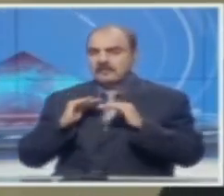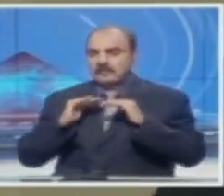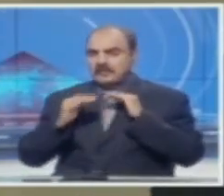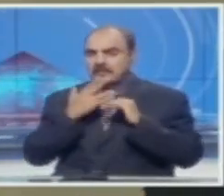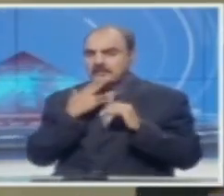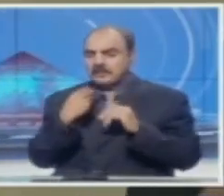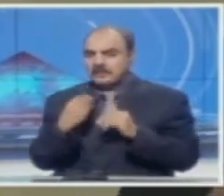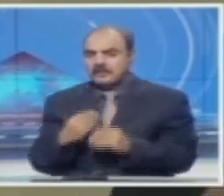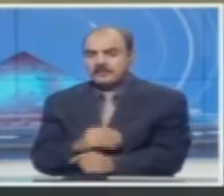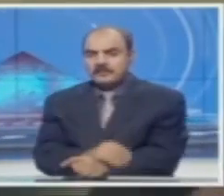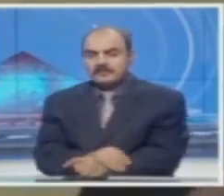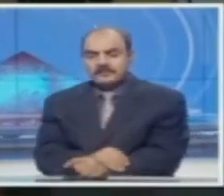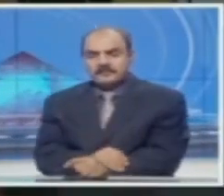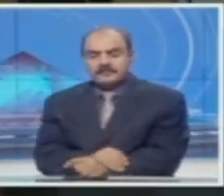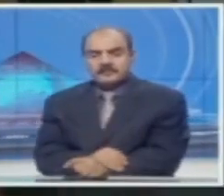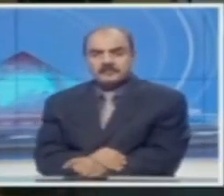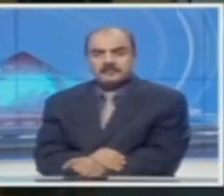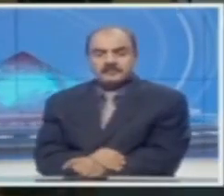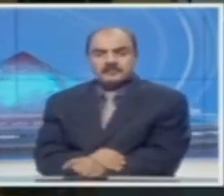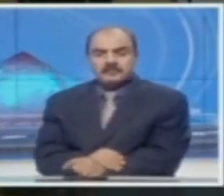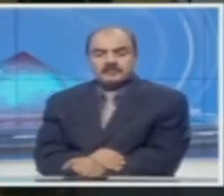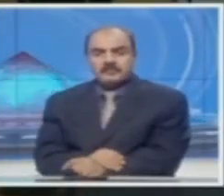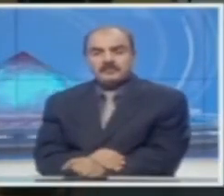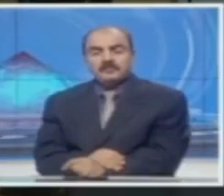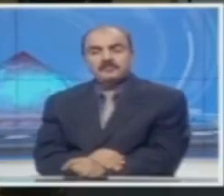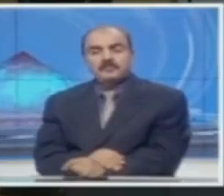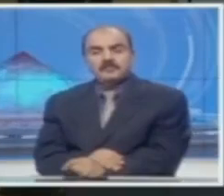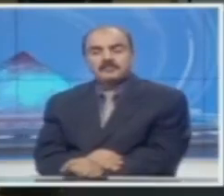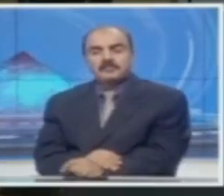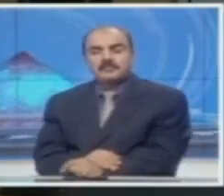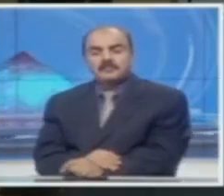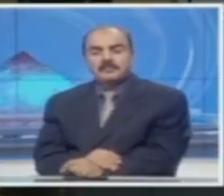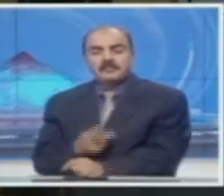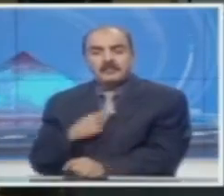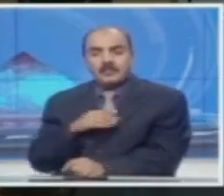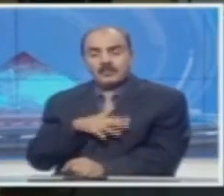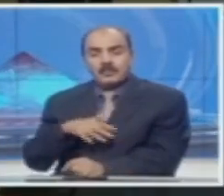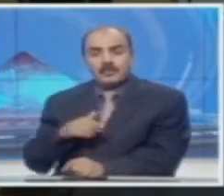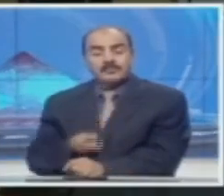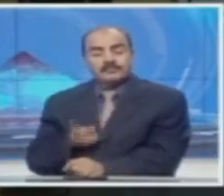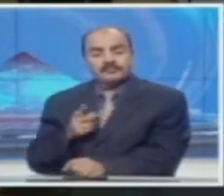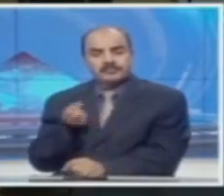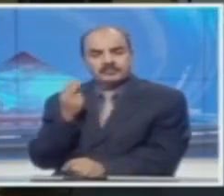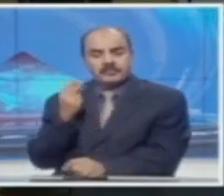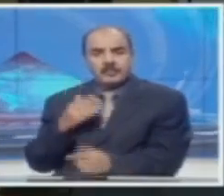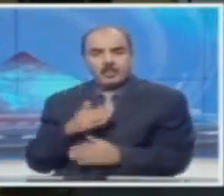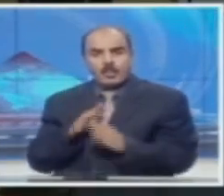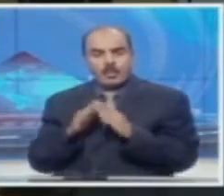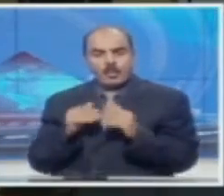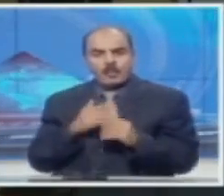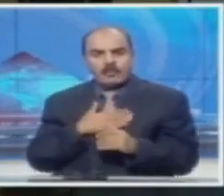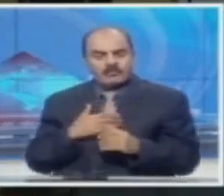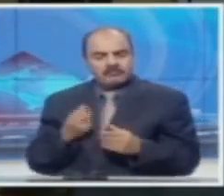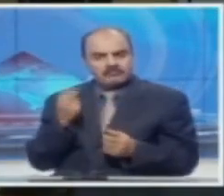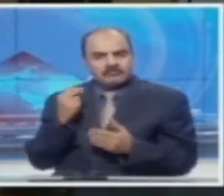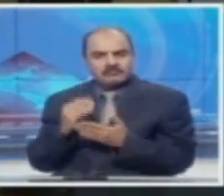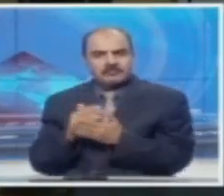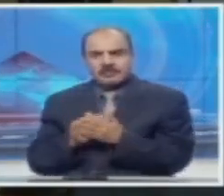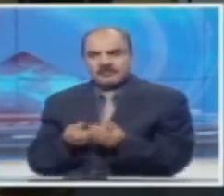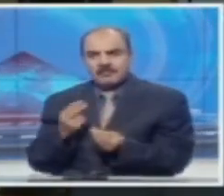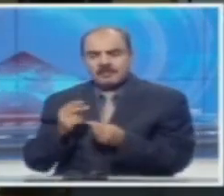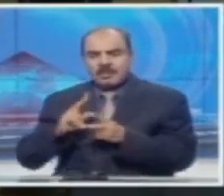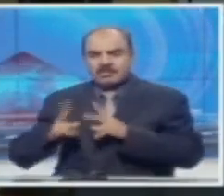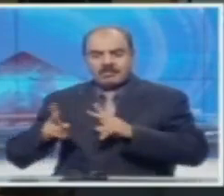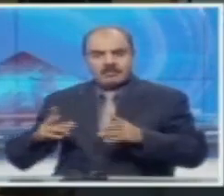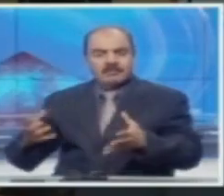is priority number one. First of all, I would like to say that this is. نحن نثمن مبادرة الدولة المصرية من خلال العديد من